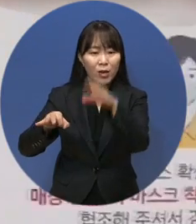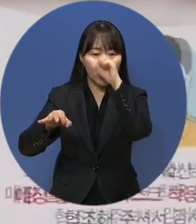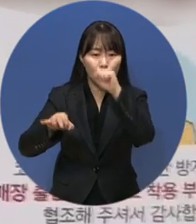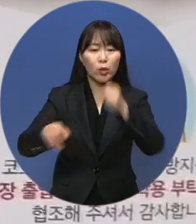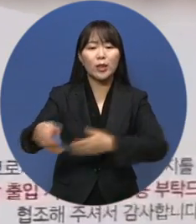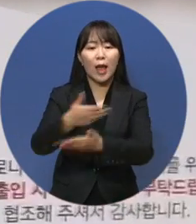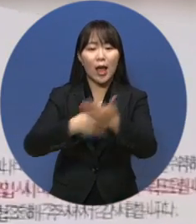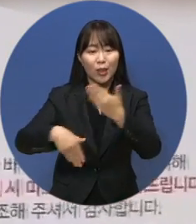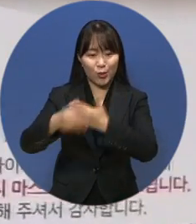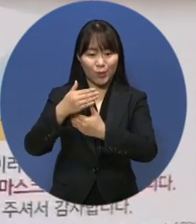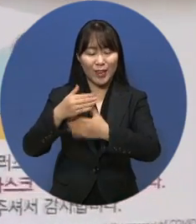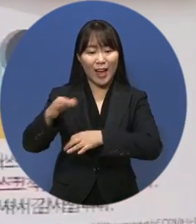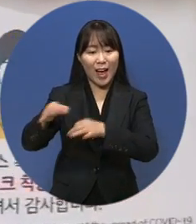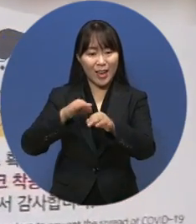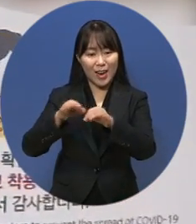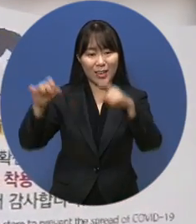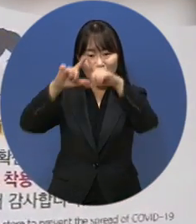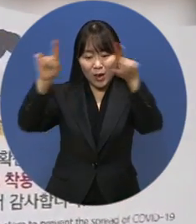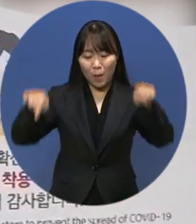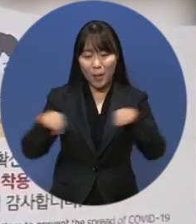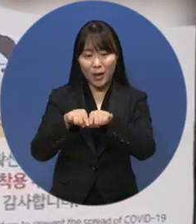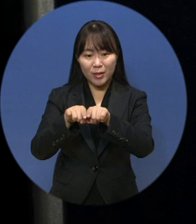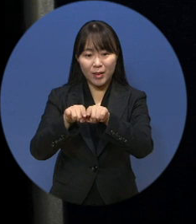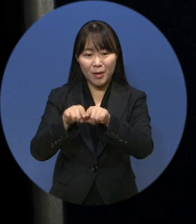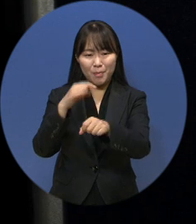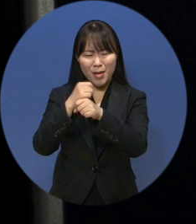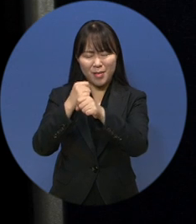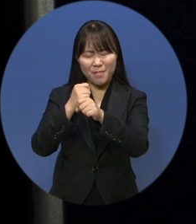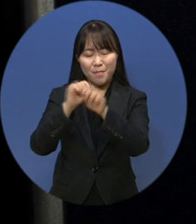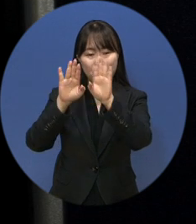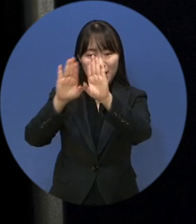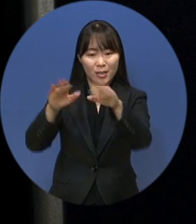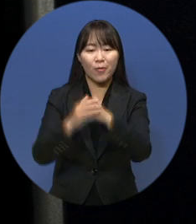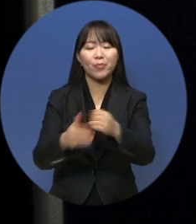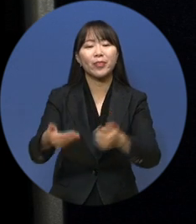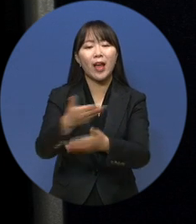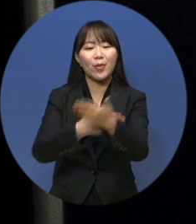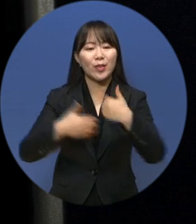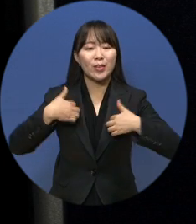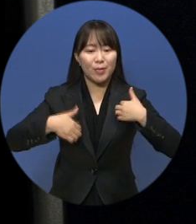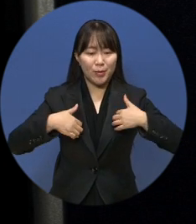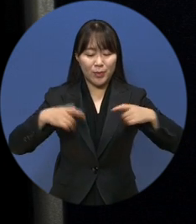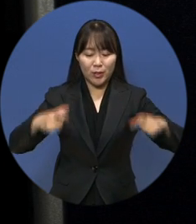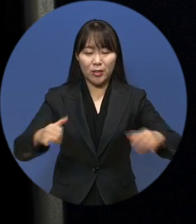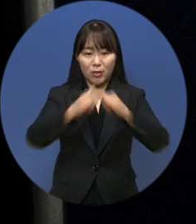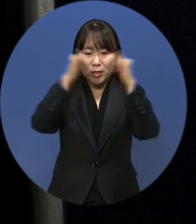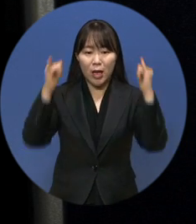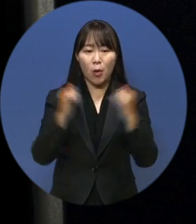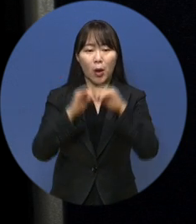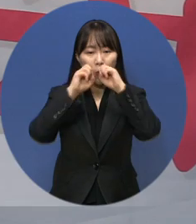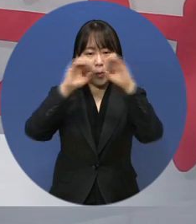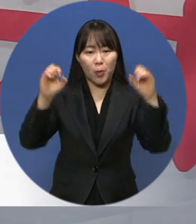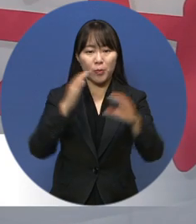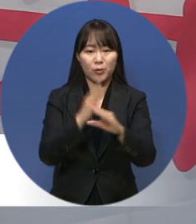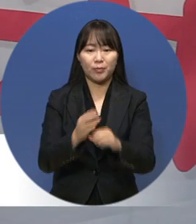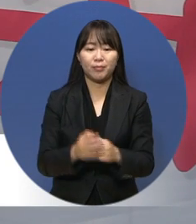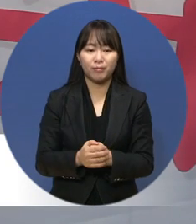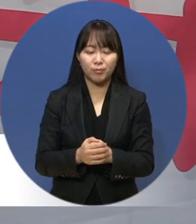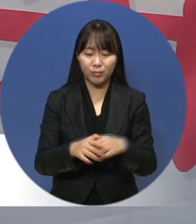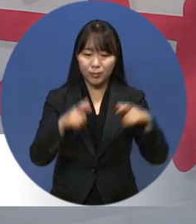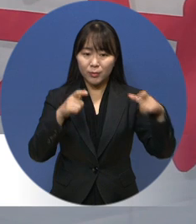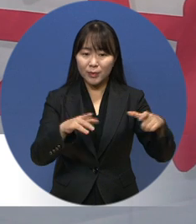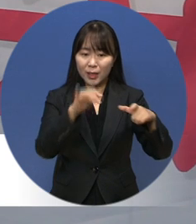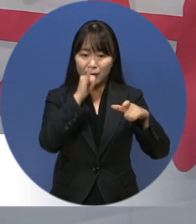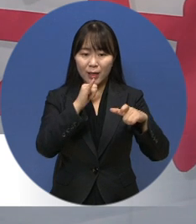나눔 가게라는 현판을 제작, 부착하여 나누는 기쁨을 지역사회에 알리고 있습니다. 지역에